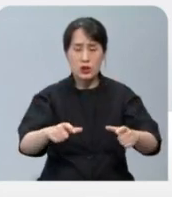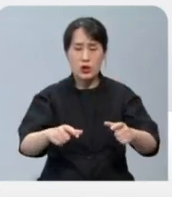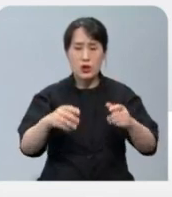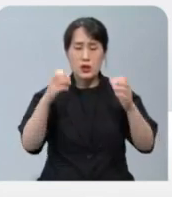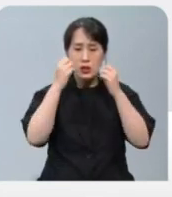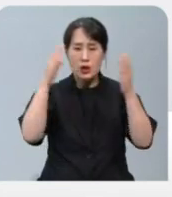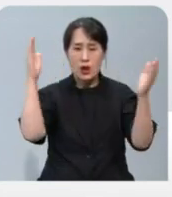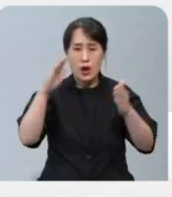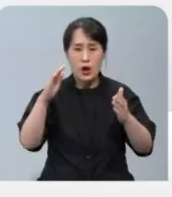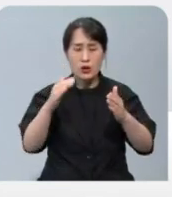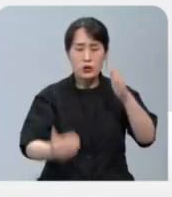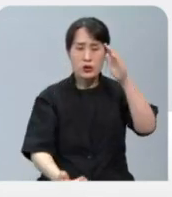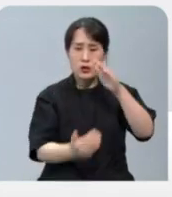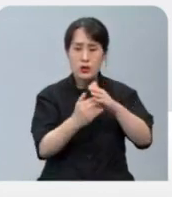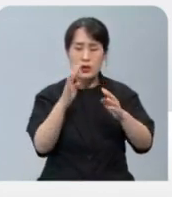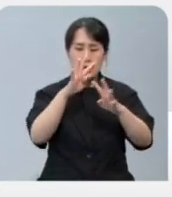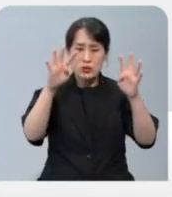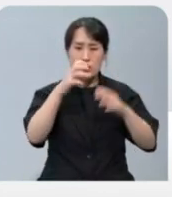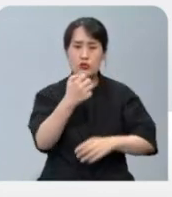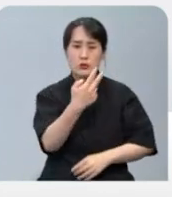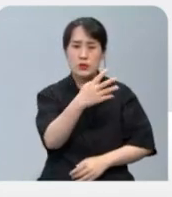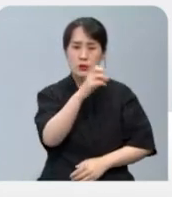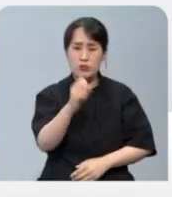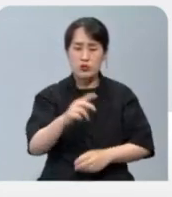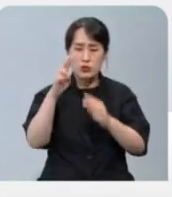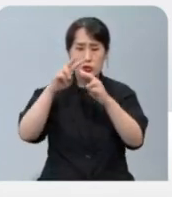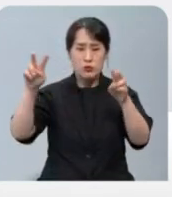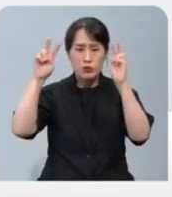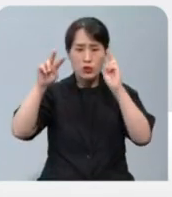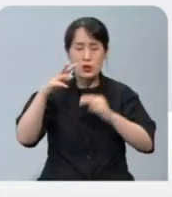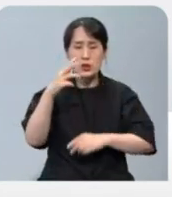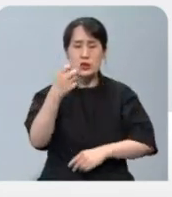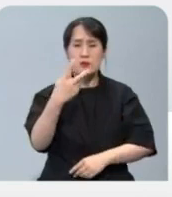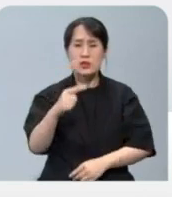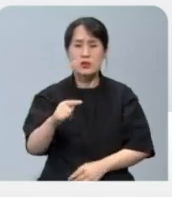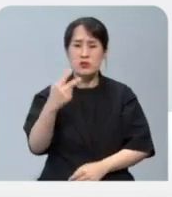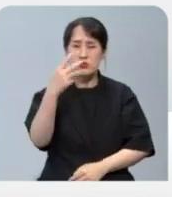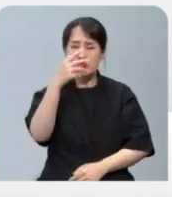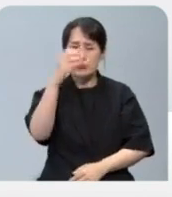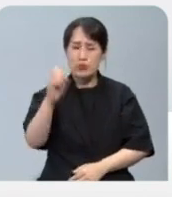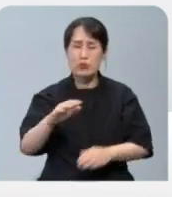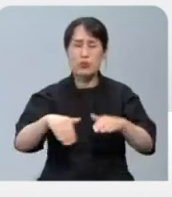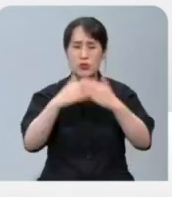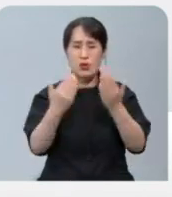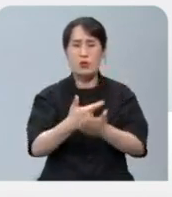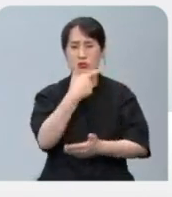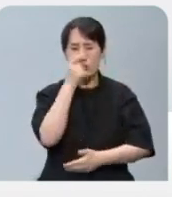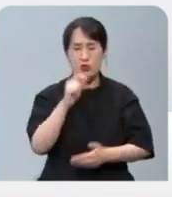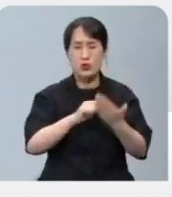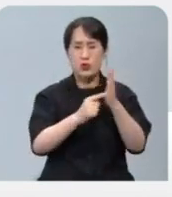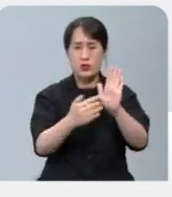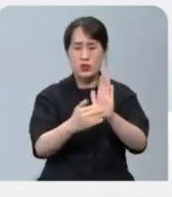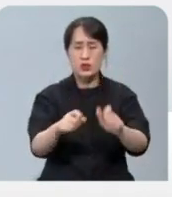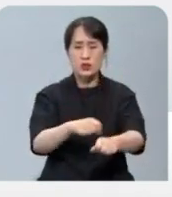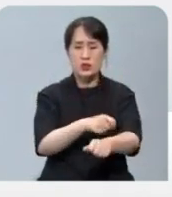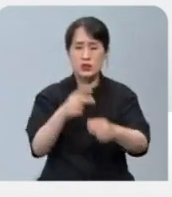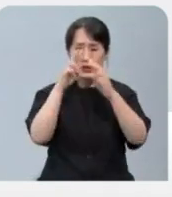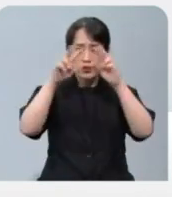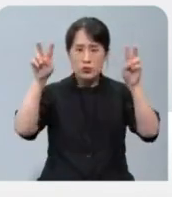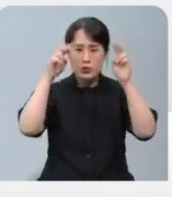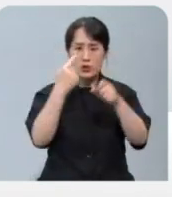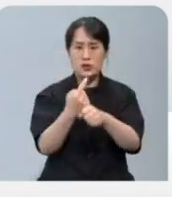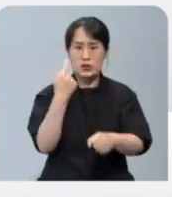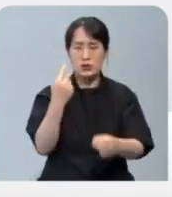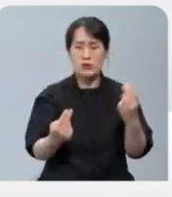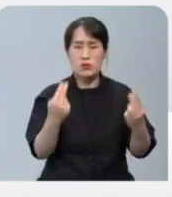은 산 연재가 93% 전문대는 72.6% 로 모둠이 달입니다 특히 전문대는 1년